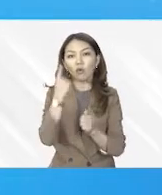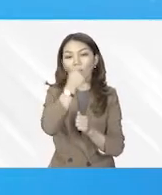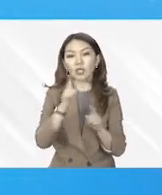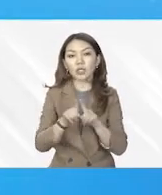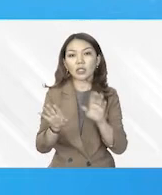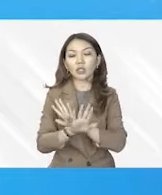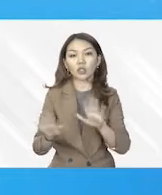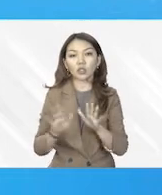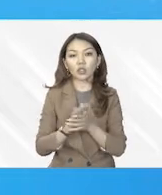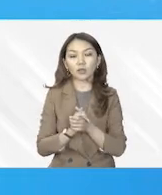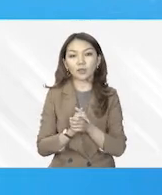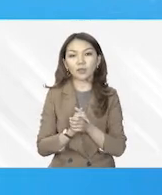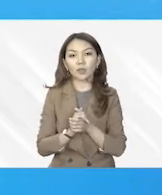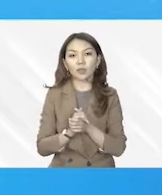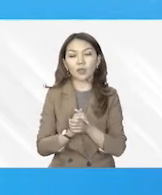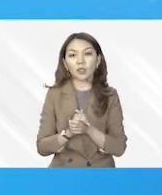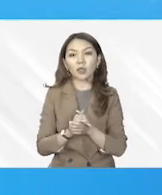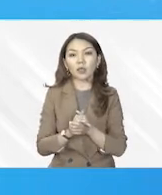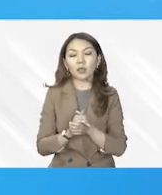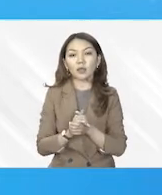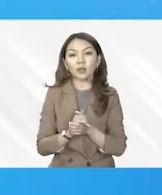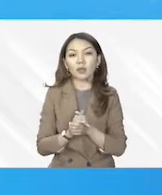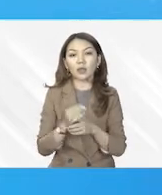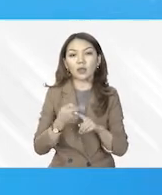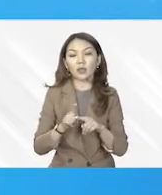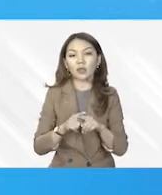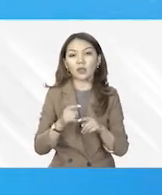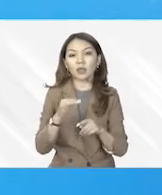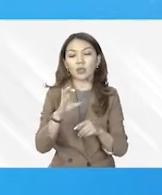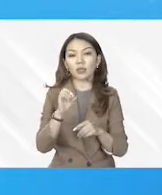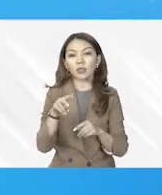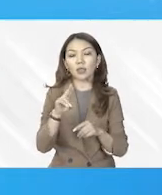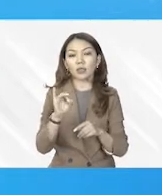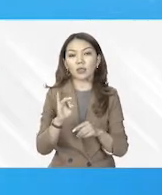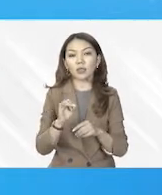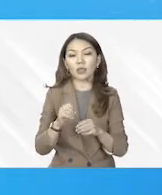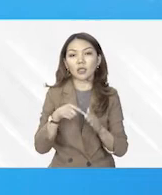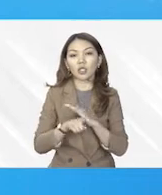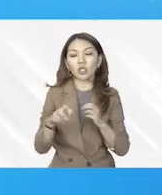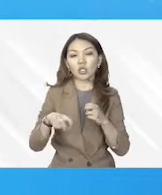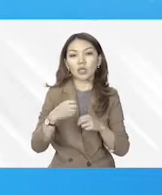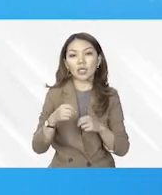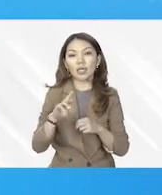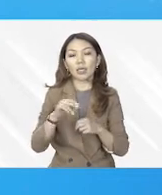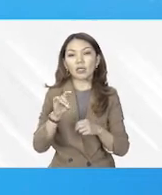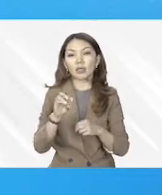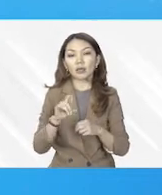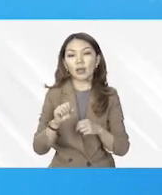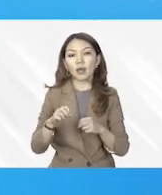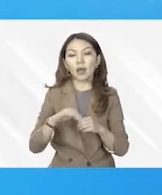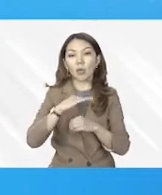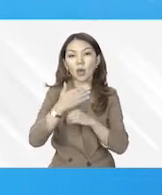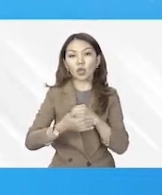еще несколько ключевых этапов профазы 1. На этой стадии начинает разрушаться ядерная оболочка. Далее две